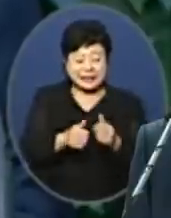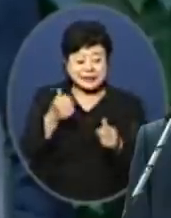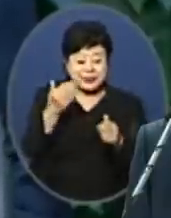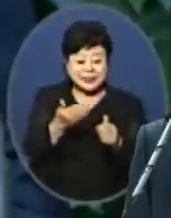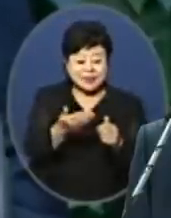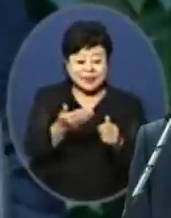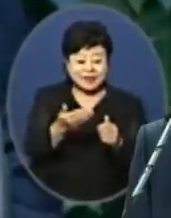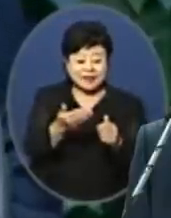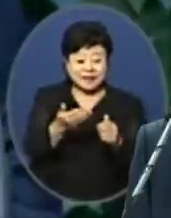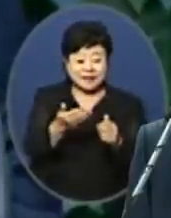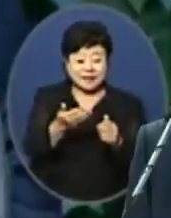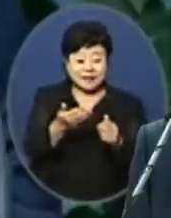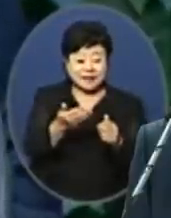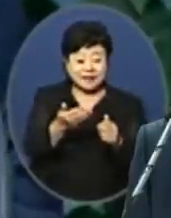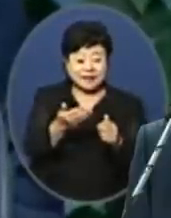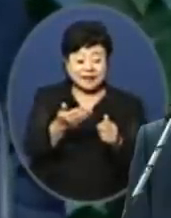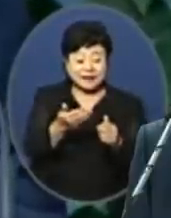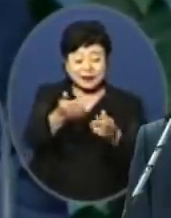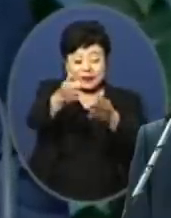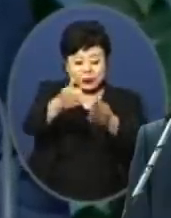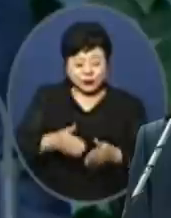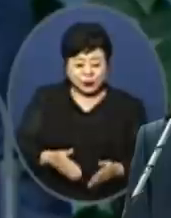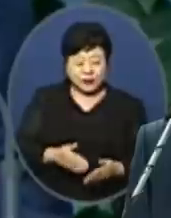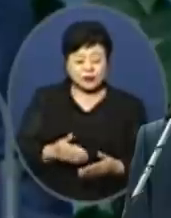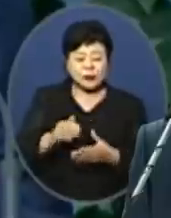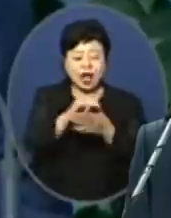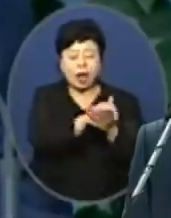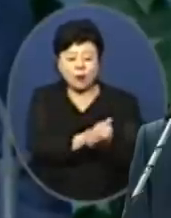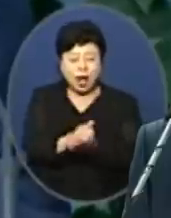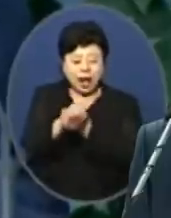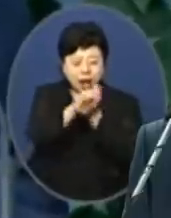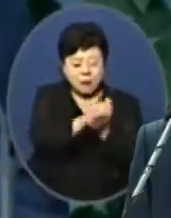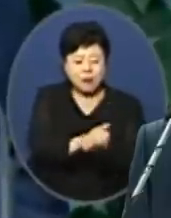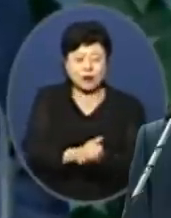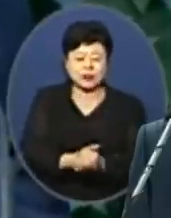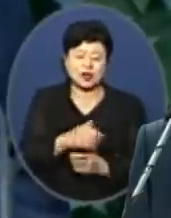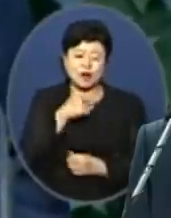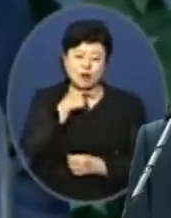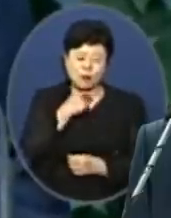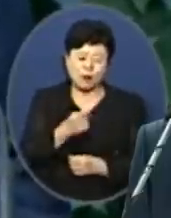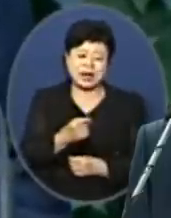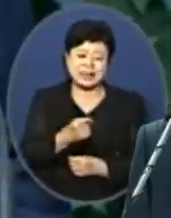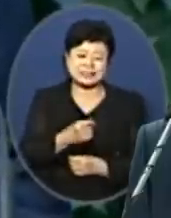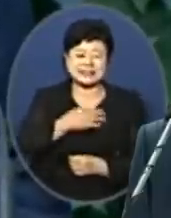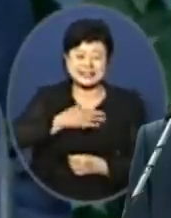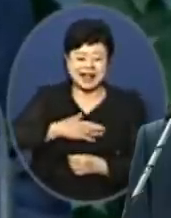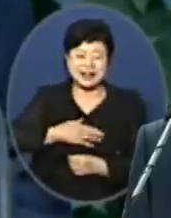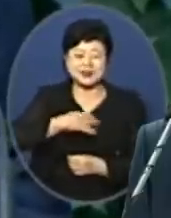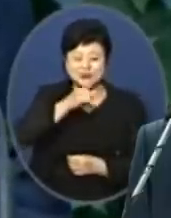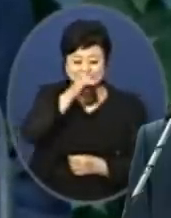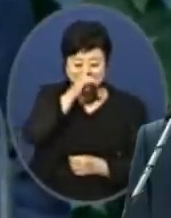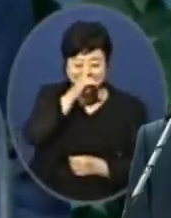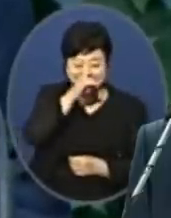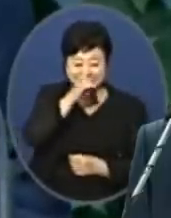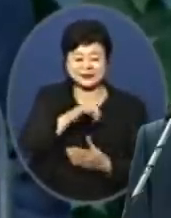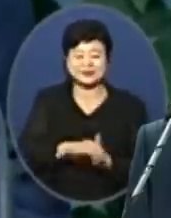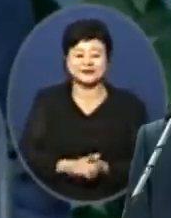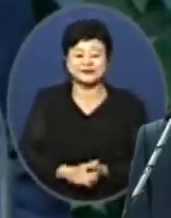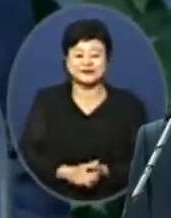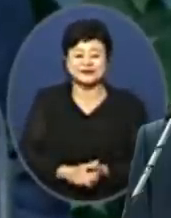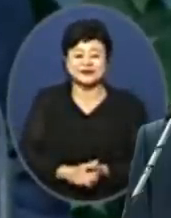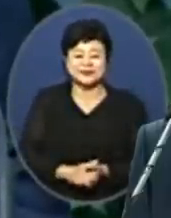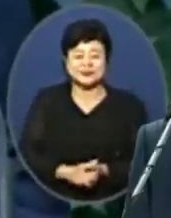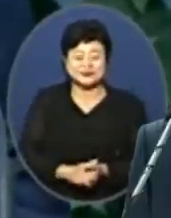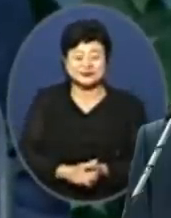하나님께서 이를 통하여 우리와 화목하기를 그렇게 원하신다는 것을 볼 수가 있는